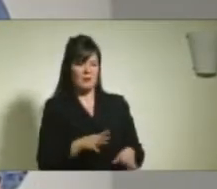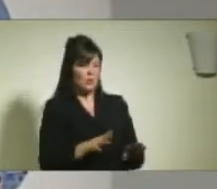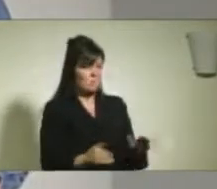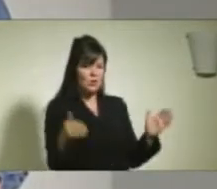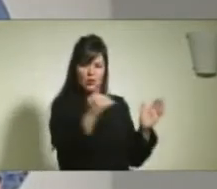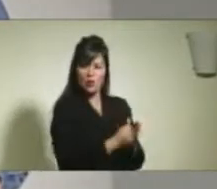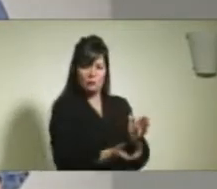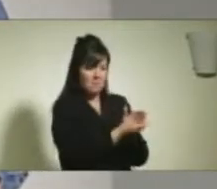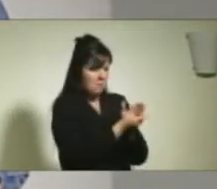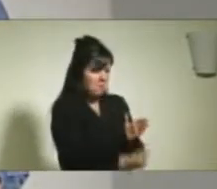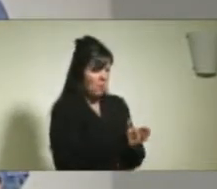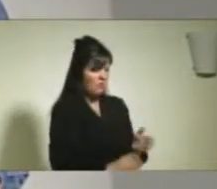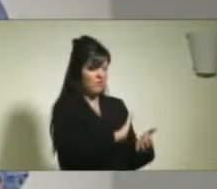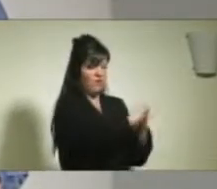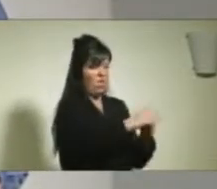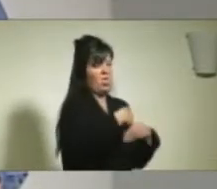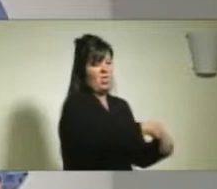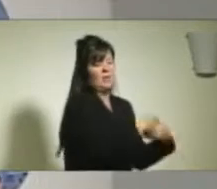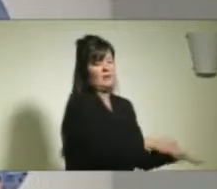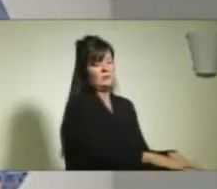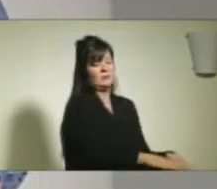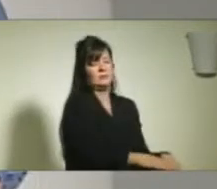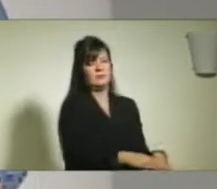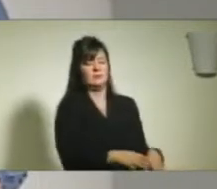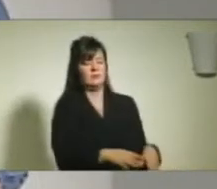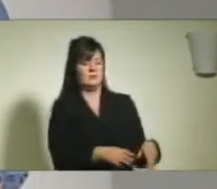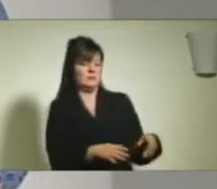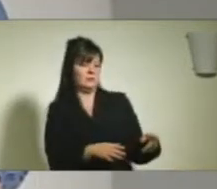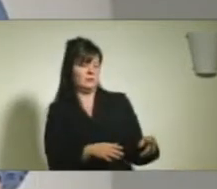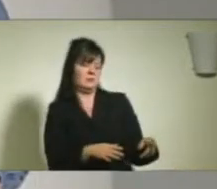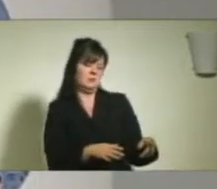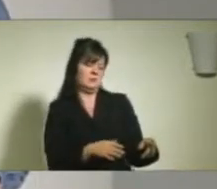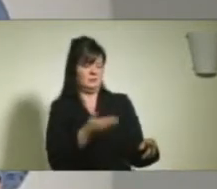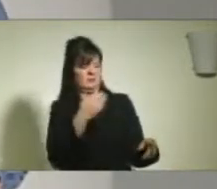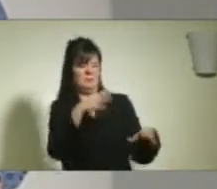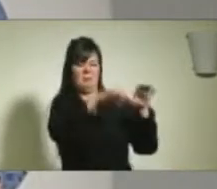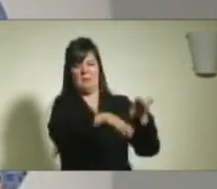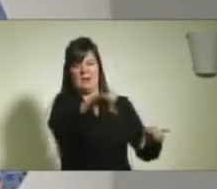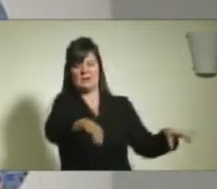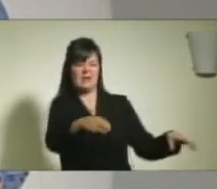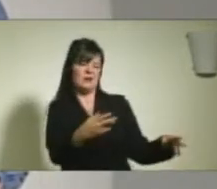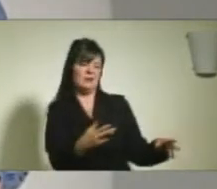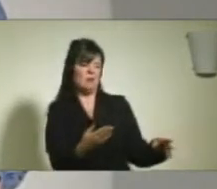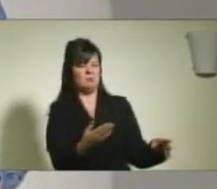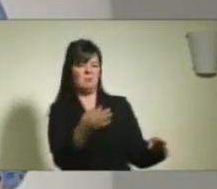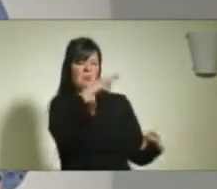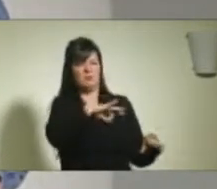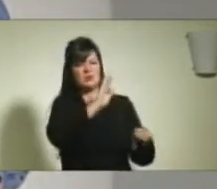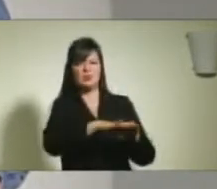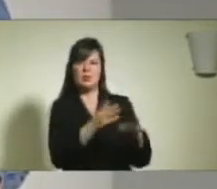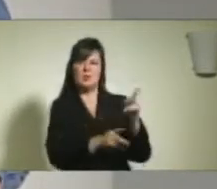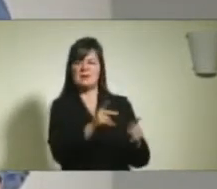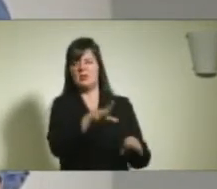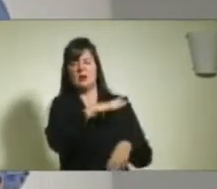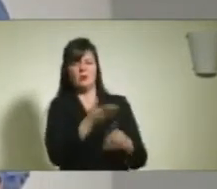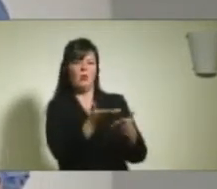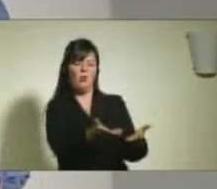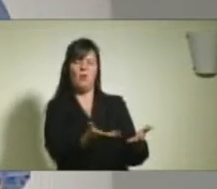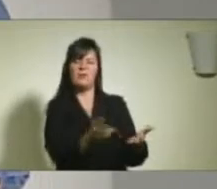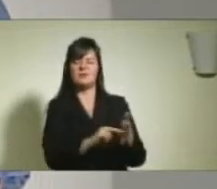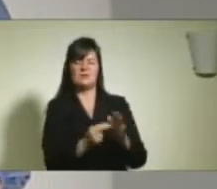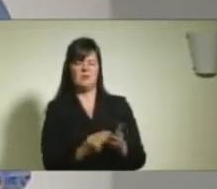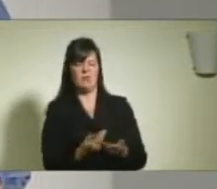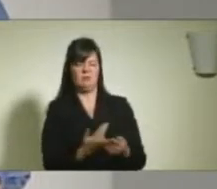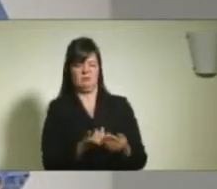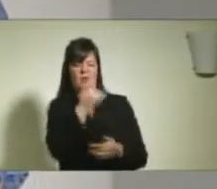ensemble, arrêter de parler pour la galerie et trouver une solution. Et nous allons demander à ce conseiller